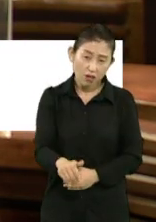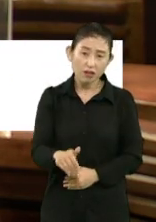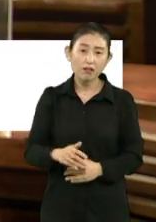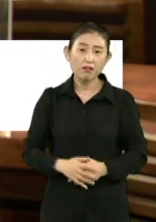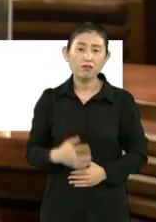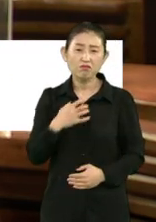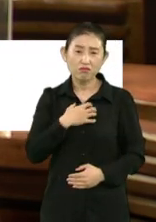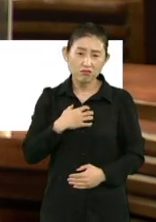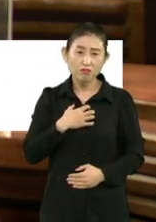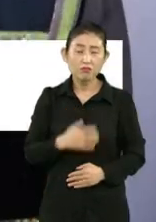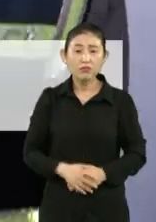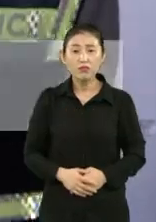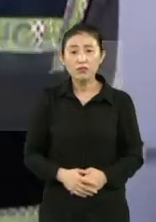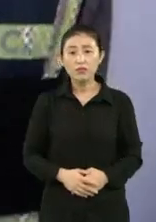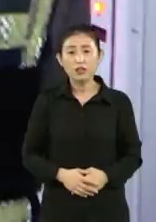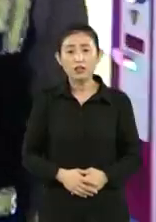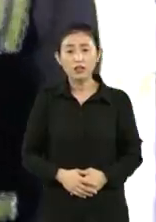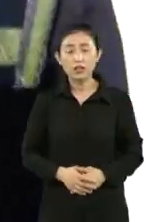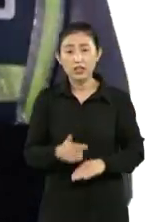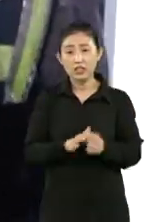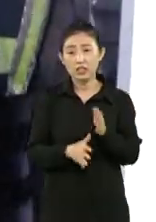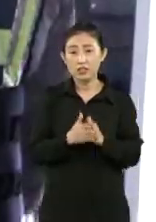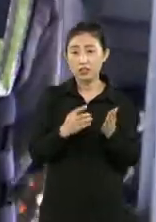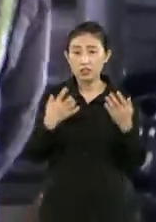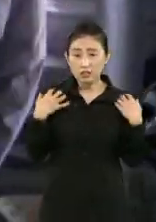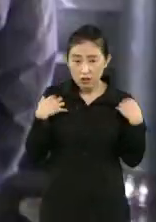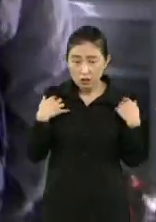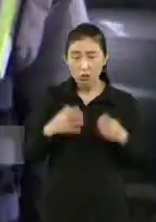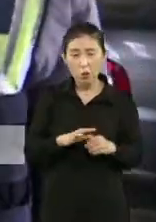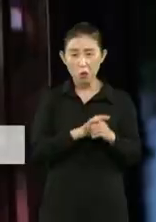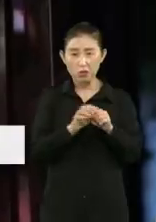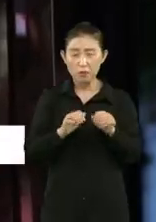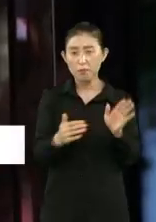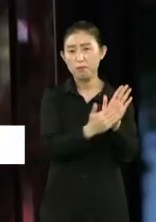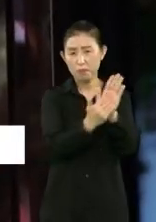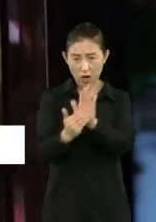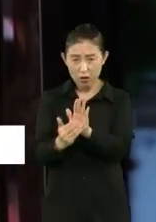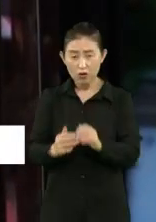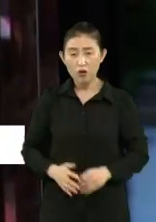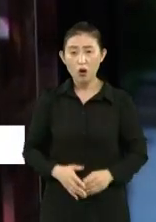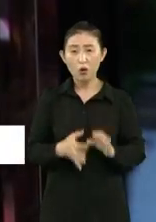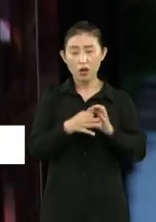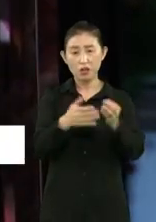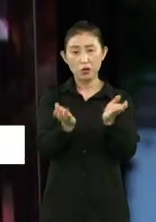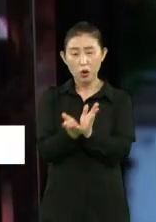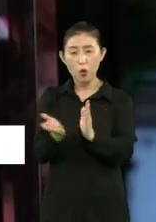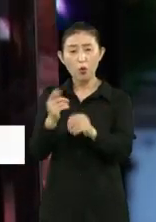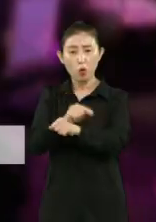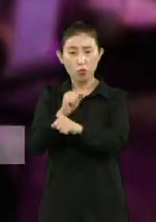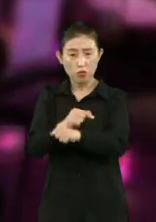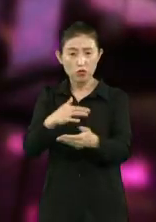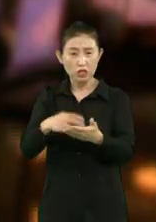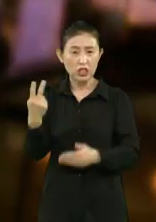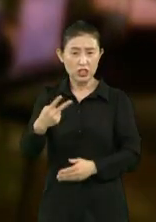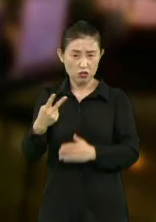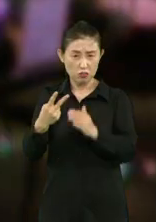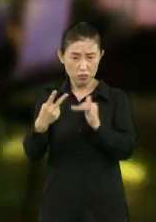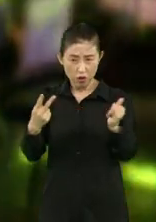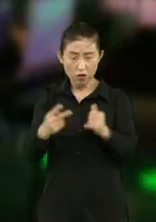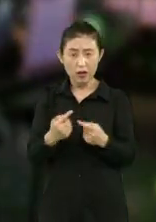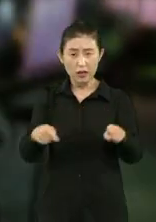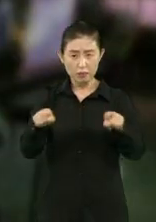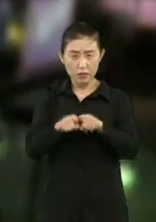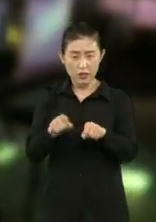것 같은 느낌이에요. 대전시는 코로나19 확산 저지를 위해 유관기관 공무원 2천여 명으로 특별